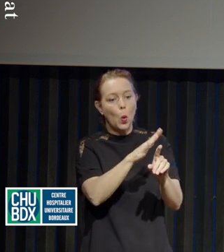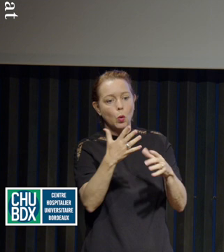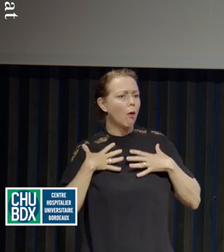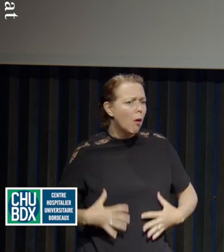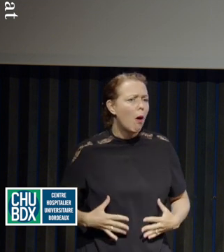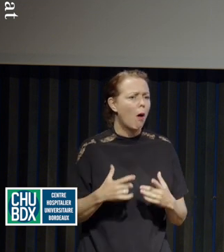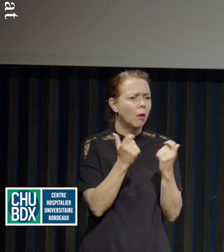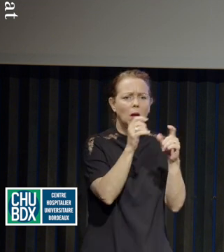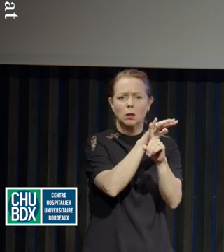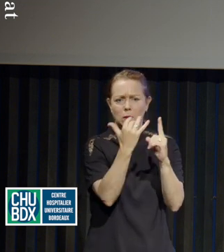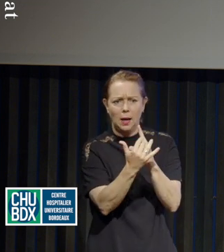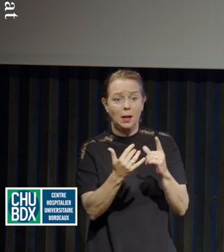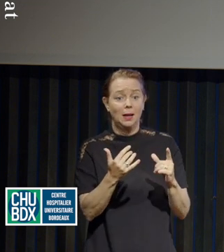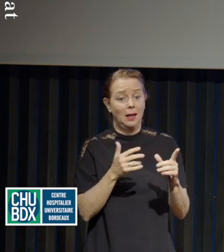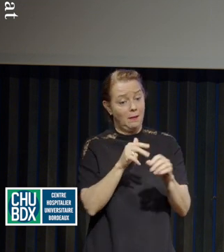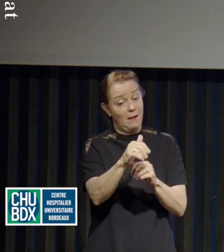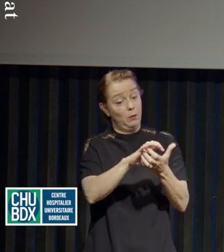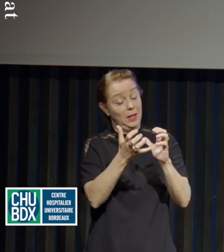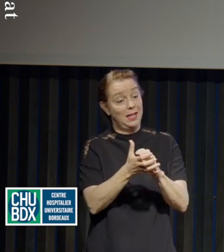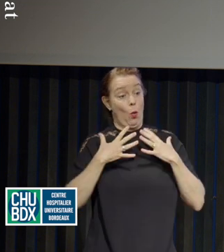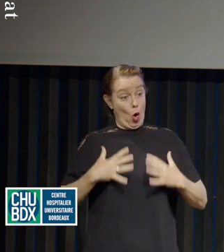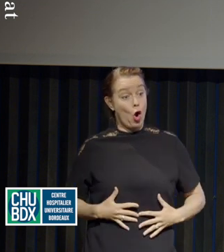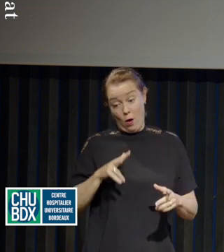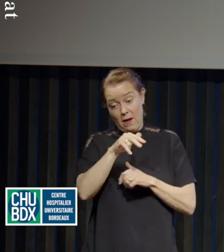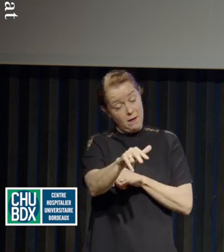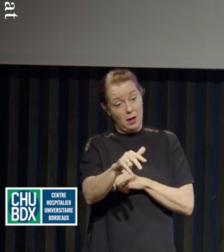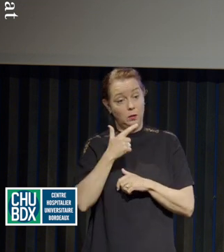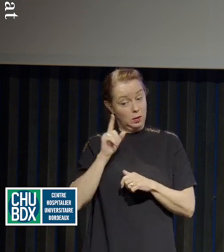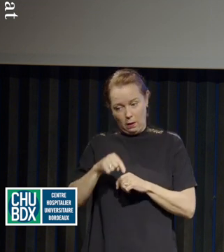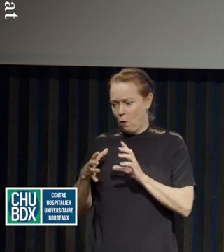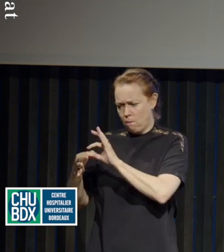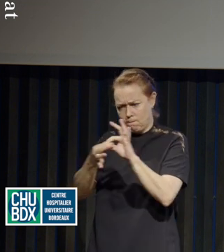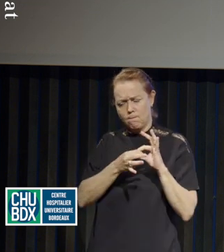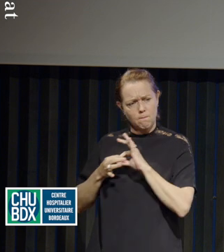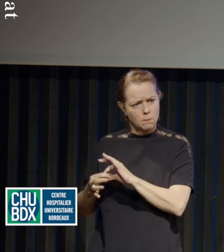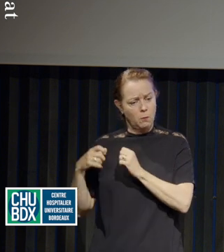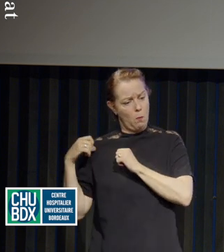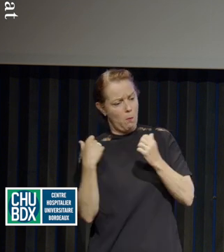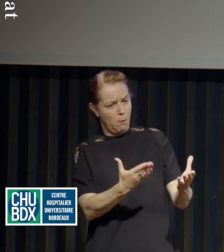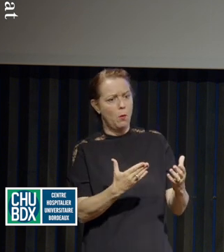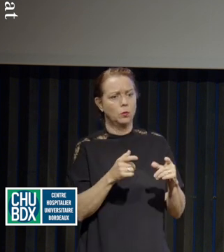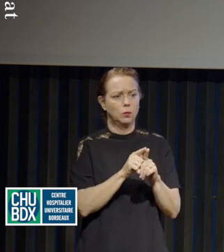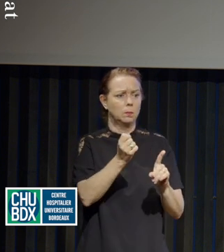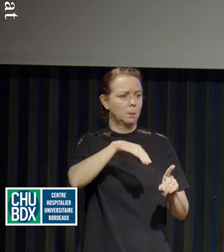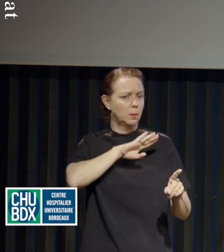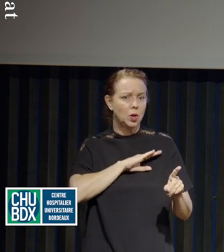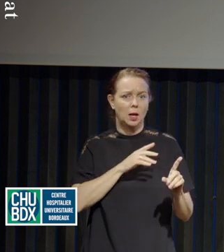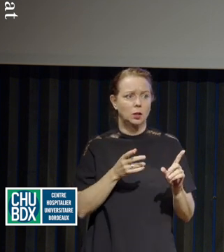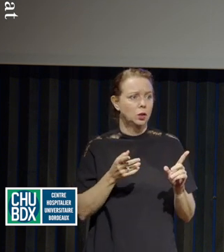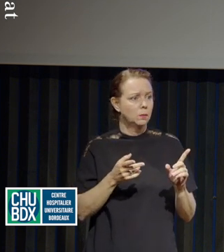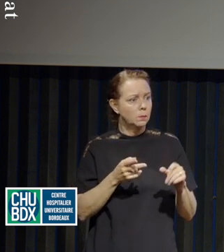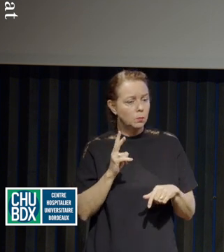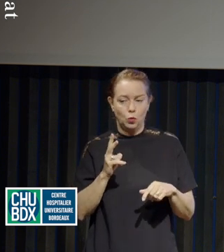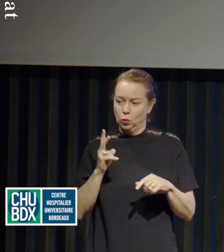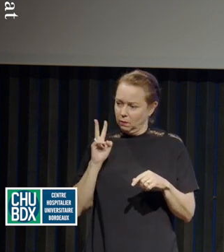vont également s'associer à des complications somatiques. Et il faut pouvoir proposer et développer finalement des prises en charge